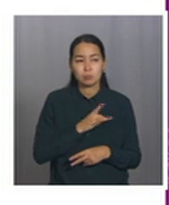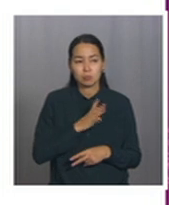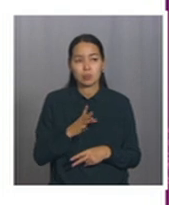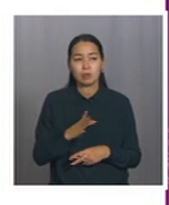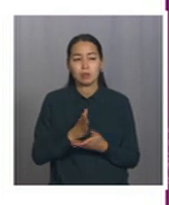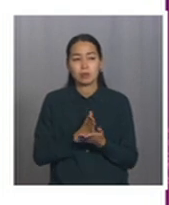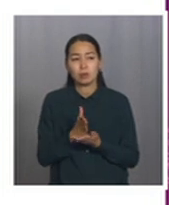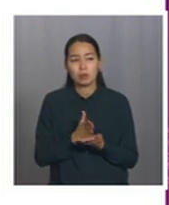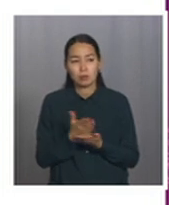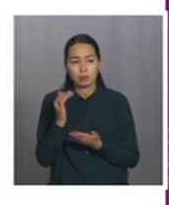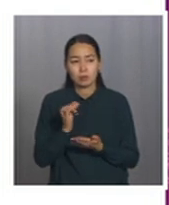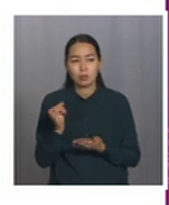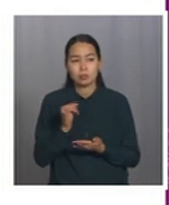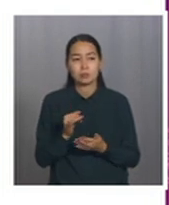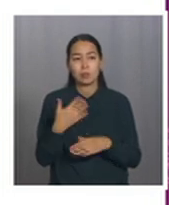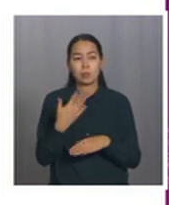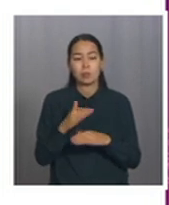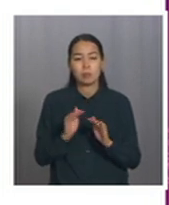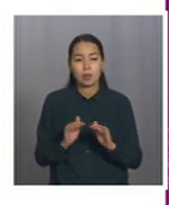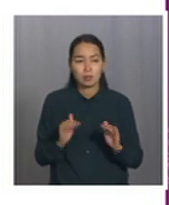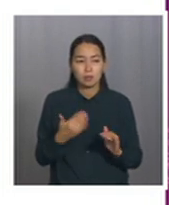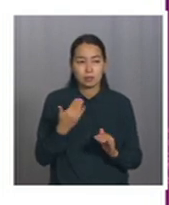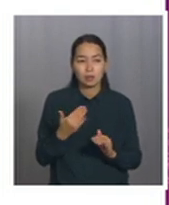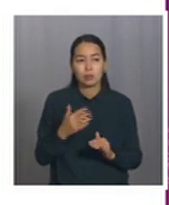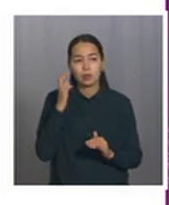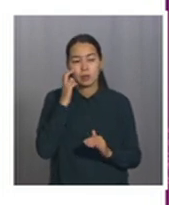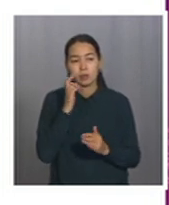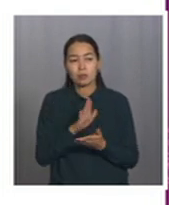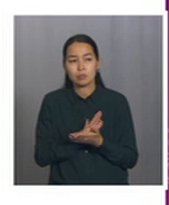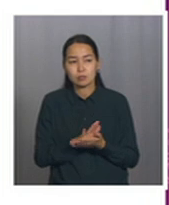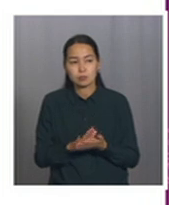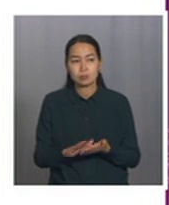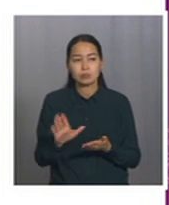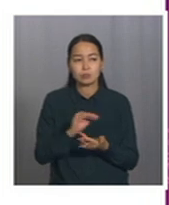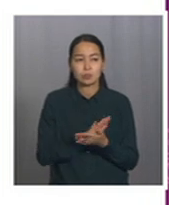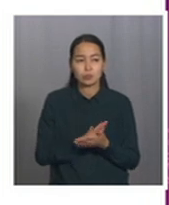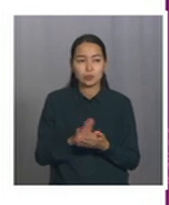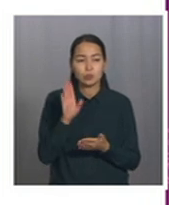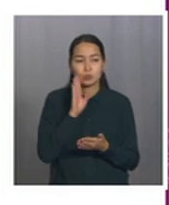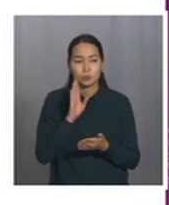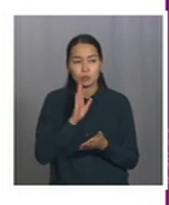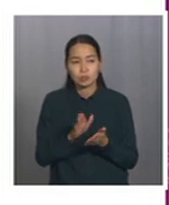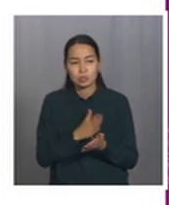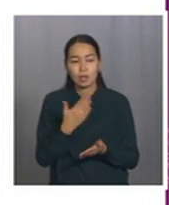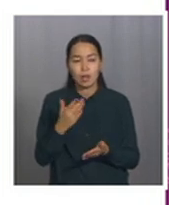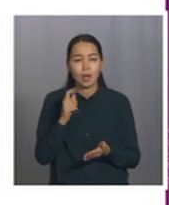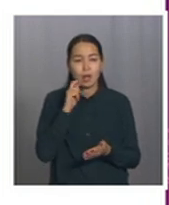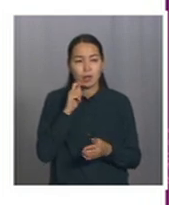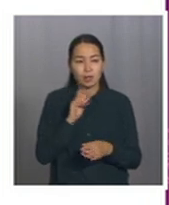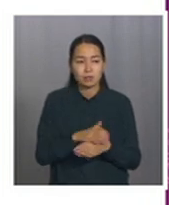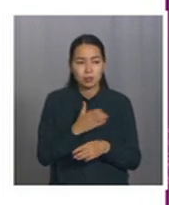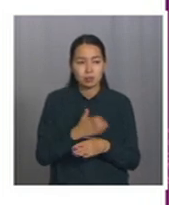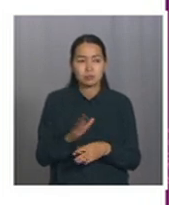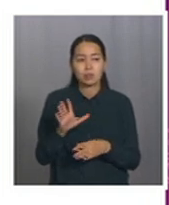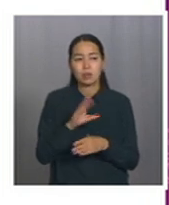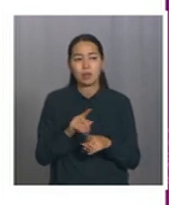ада, қарадан таза, ауқаты шабақ, сусыны шалап, аяқта шарық, қатқан аш